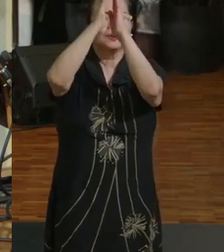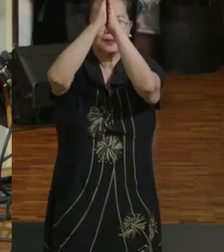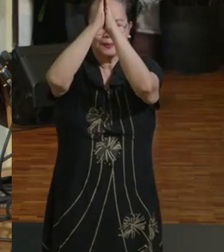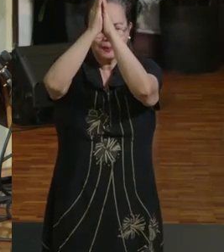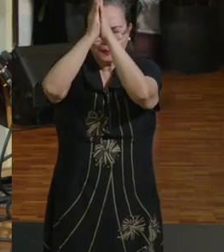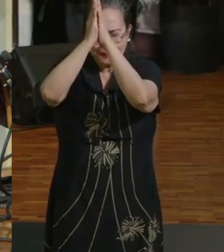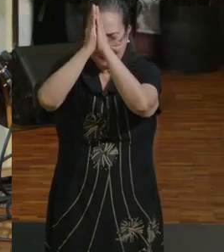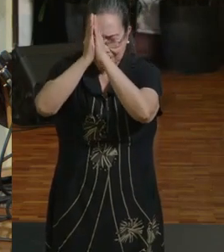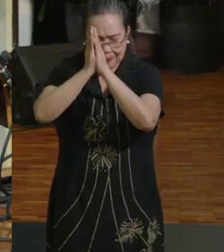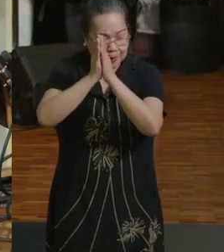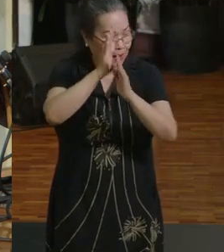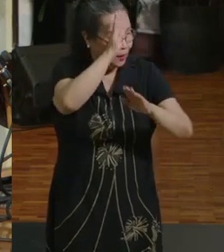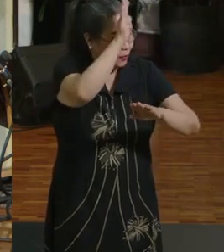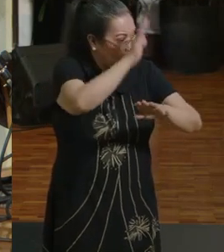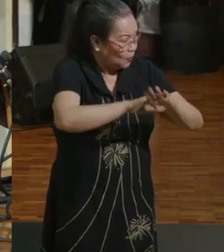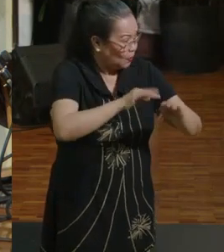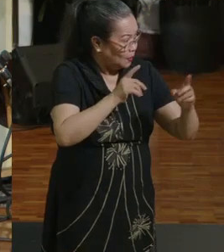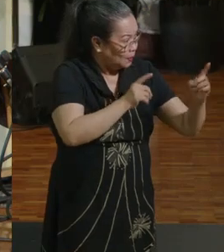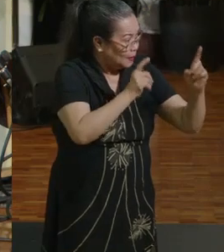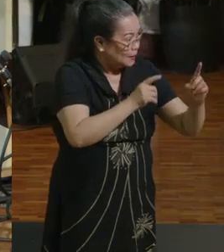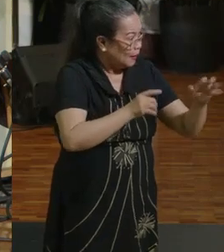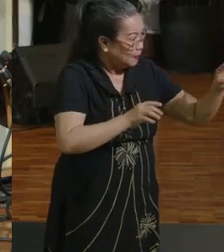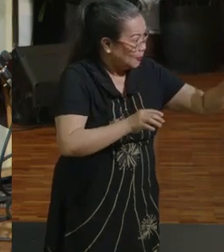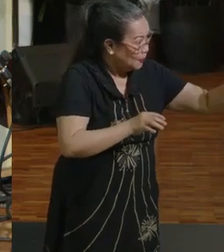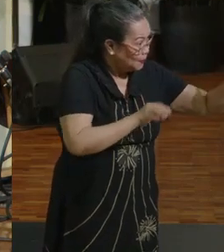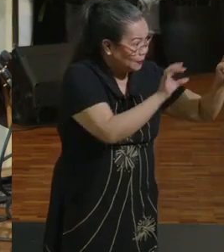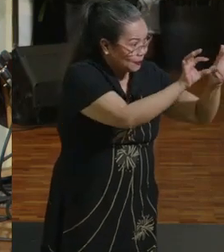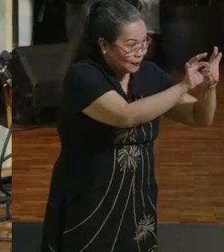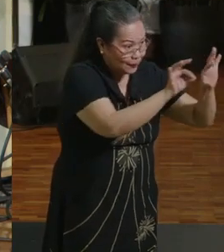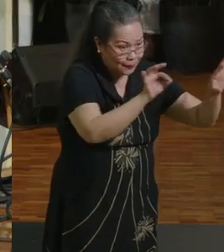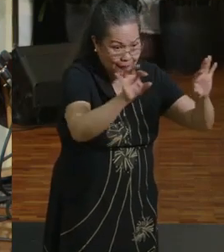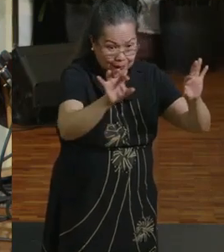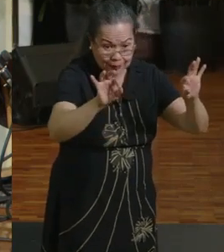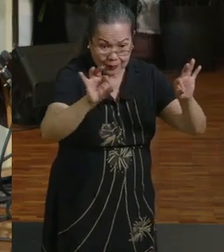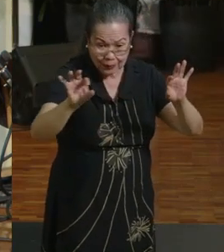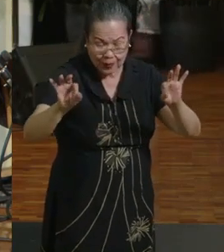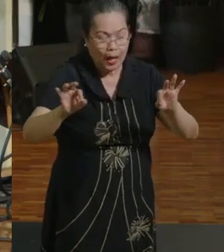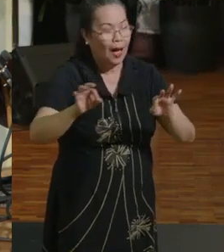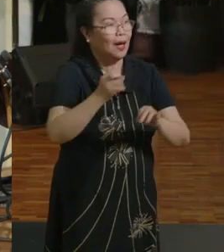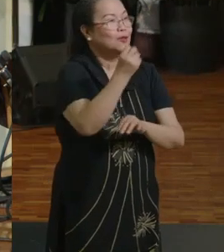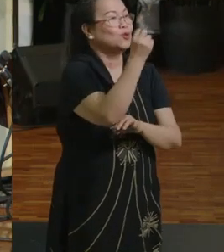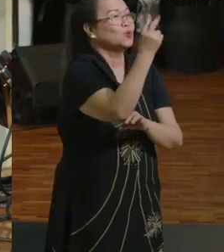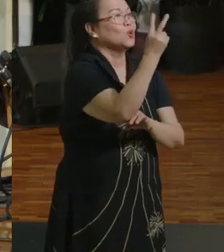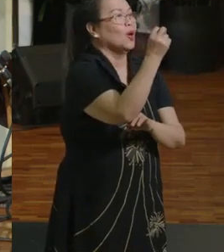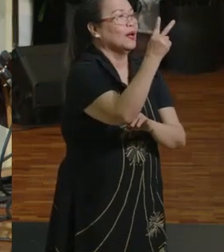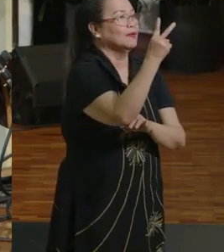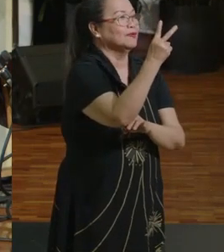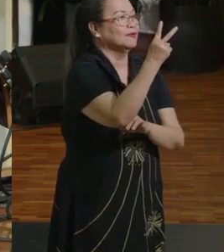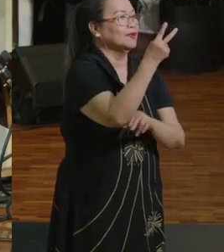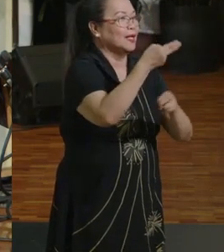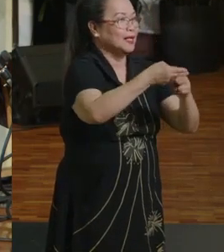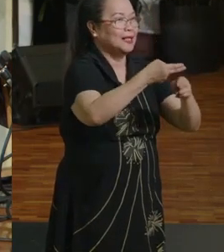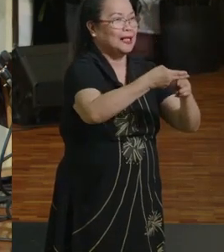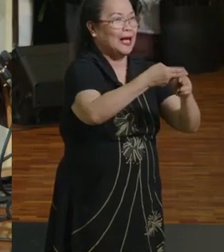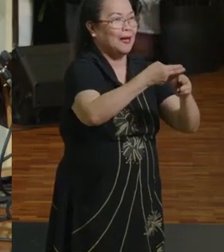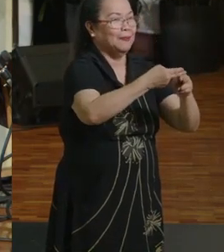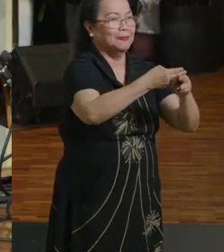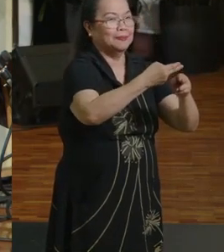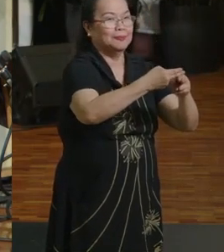he called his disciples and chose from them 12, whom he named apostles. Alam niyo na ako ng mga pangalan